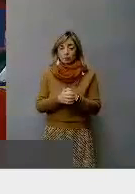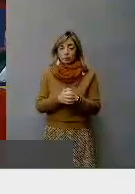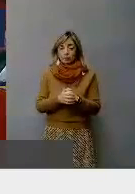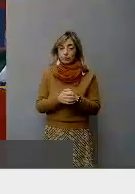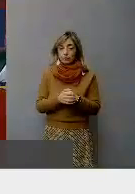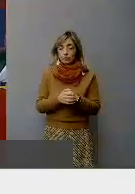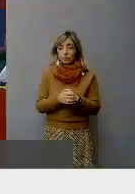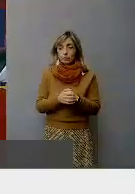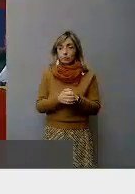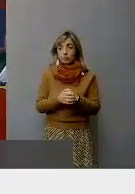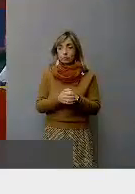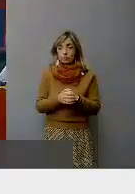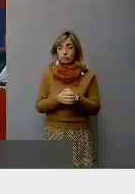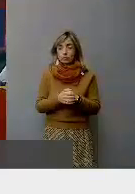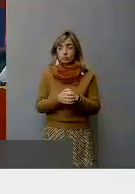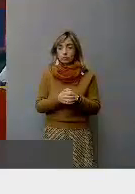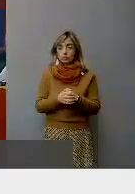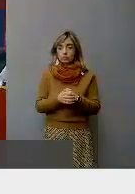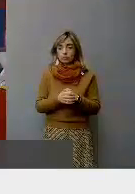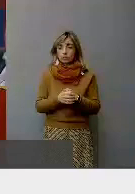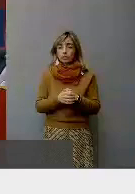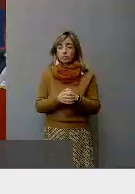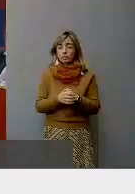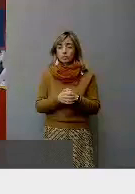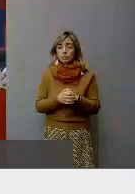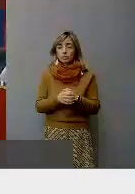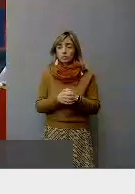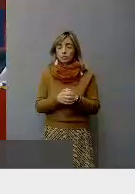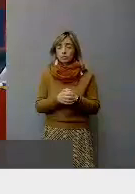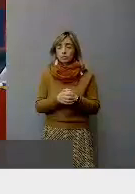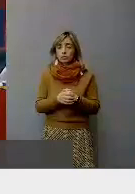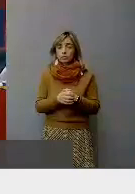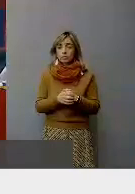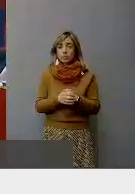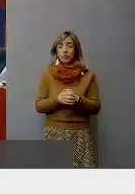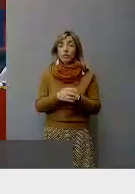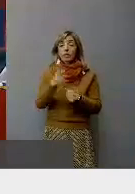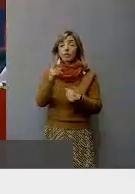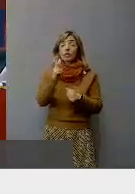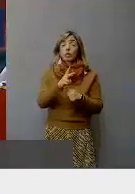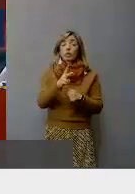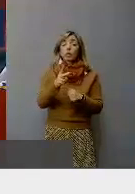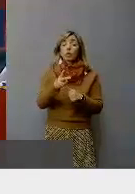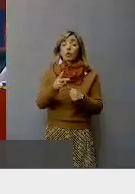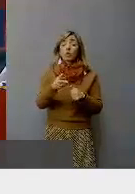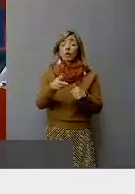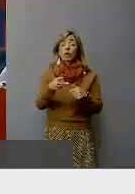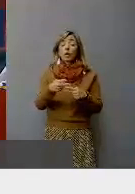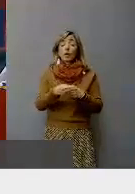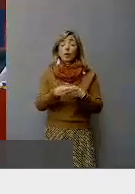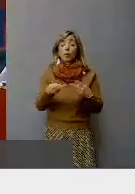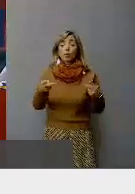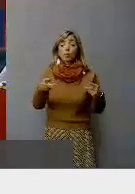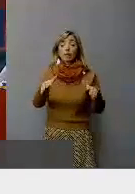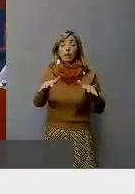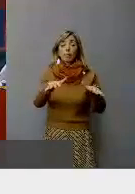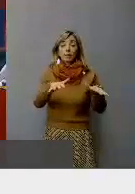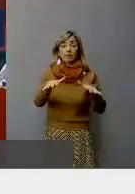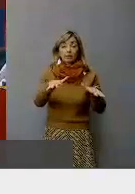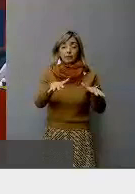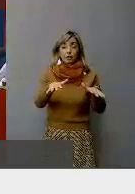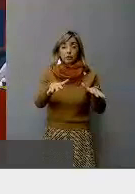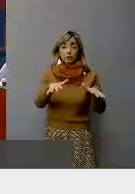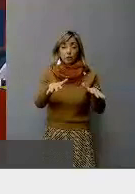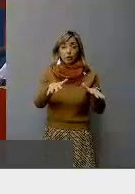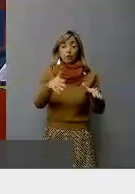contraddice con l'intendimento della pubblica amministrazione di semplificare e di dematerializzare anche questo è un aspetto